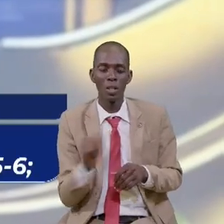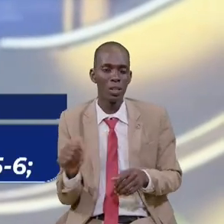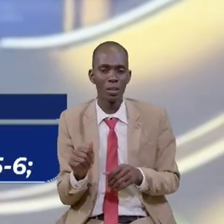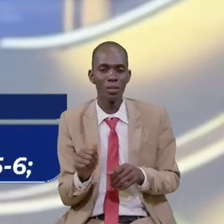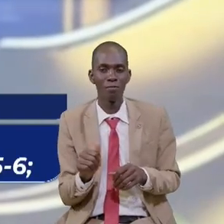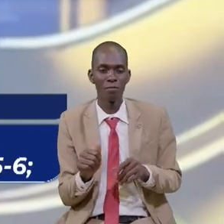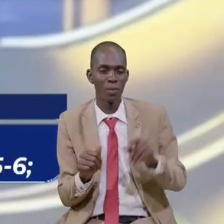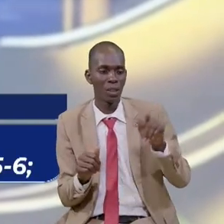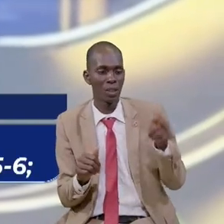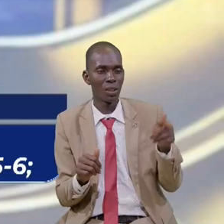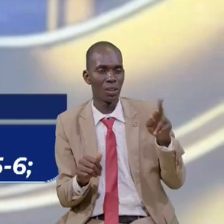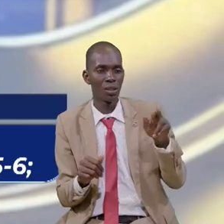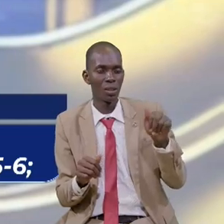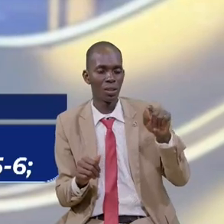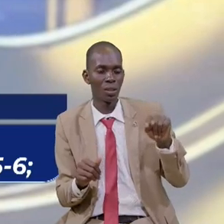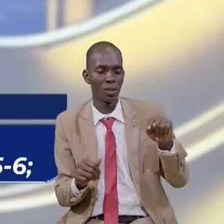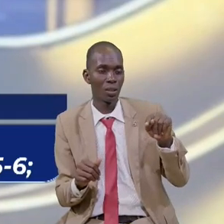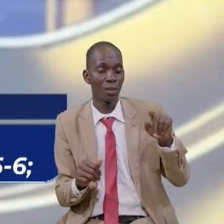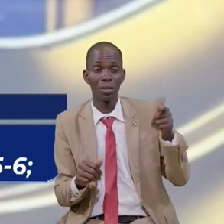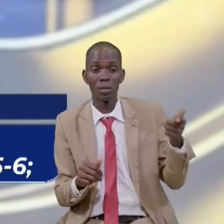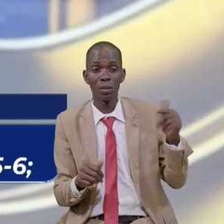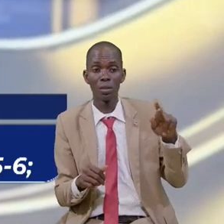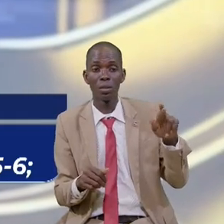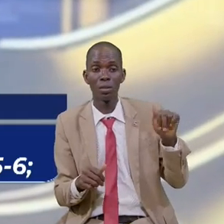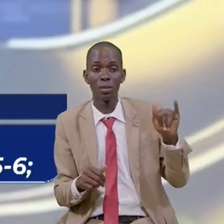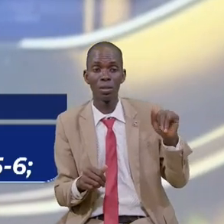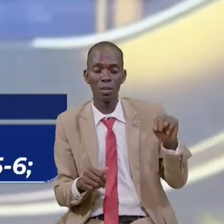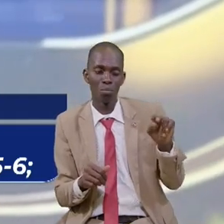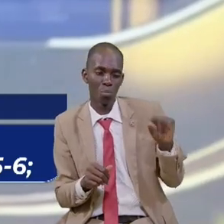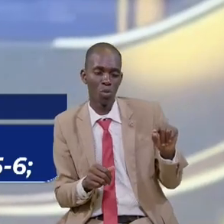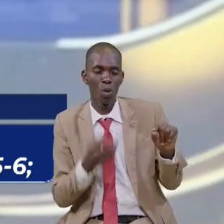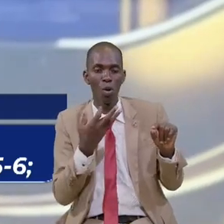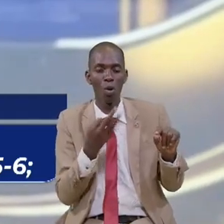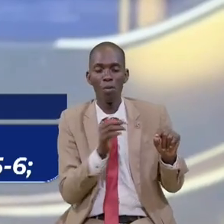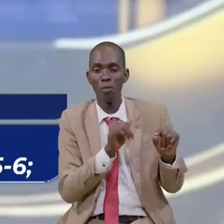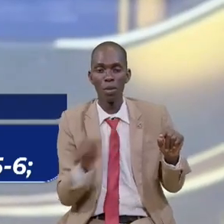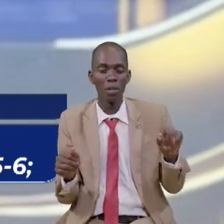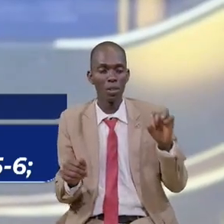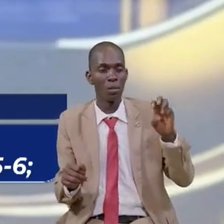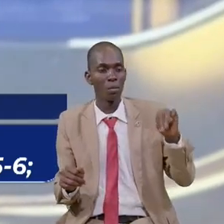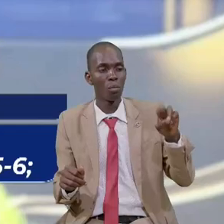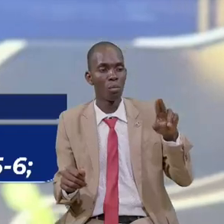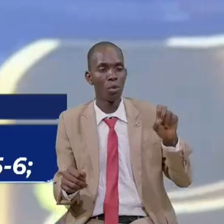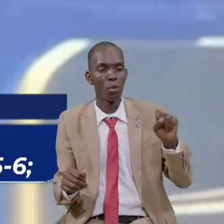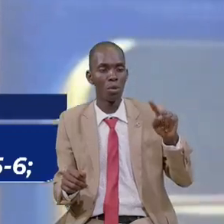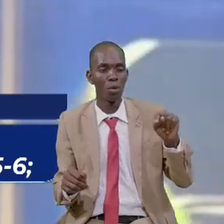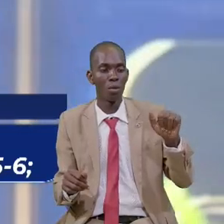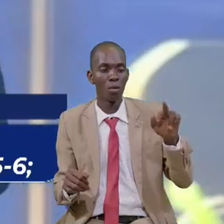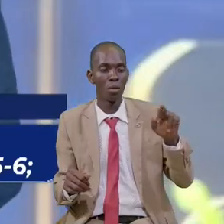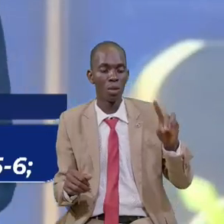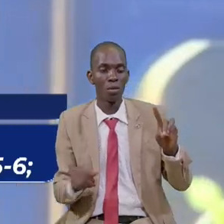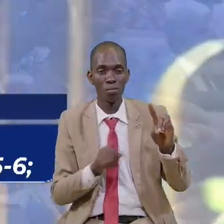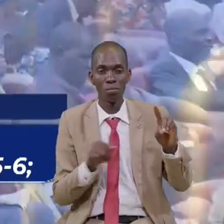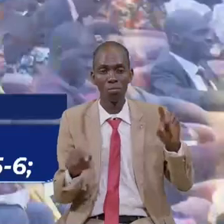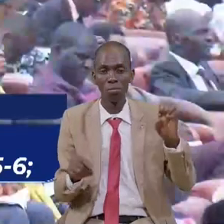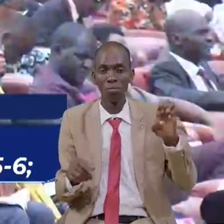sénévé, vous diriez à cette montagne. » Qu'est-ce que vous dites, montagne? Dépose-toi